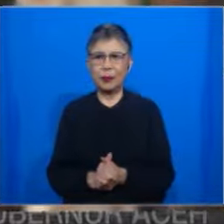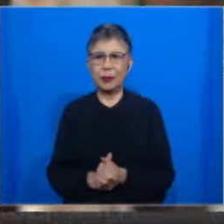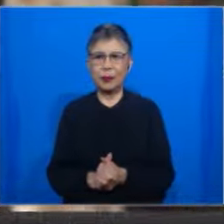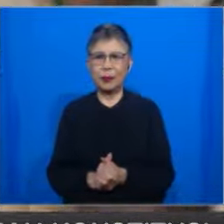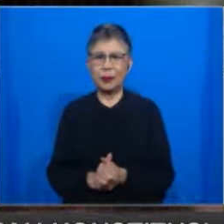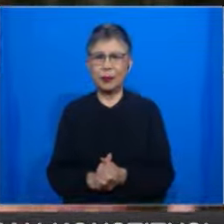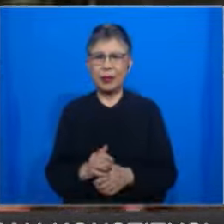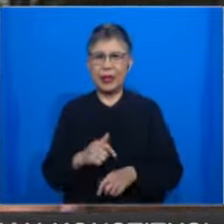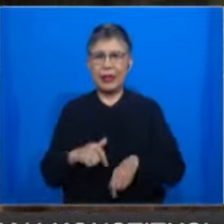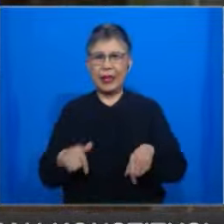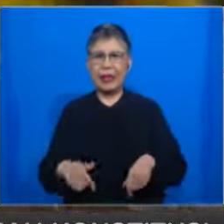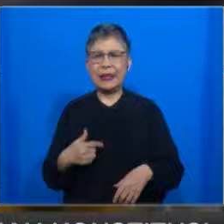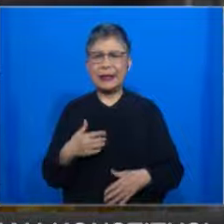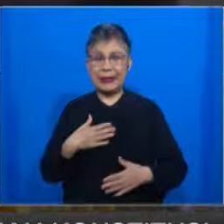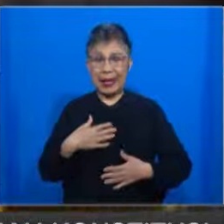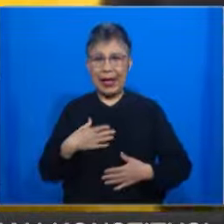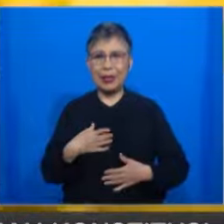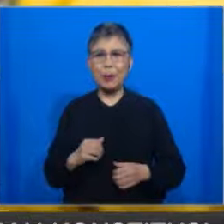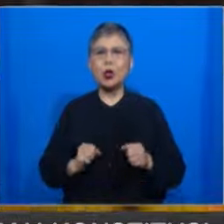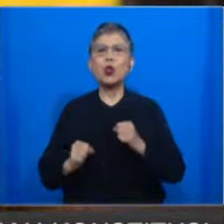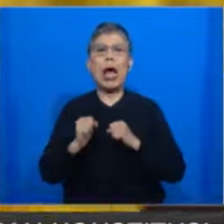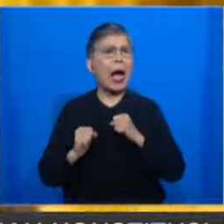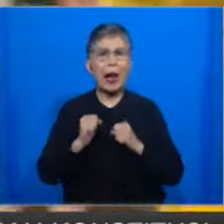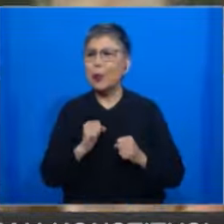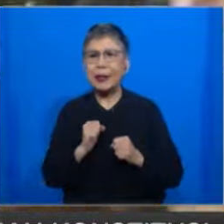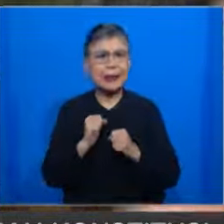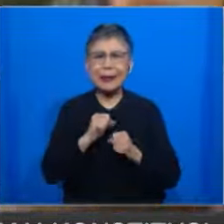Dan sampai saat ini saya juga masih berupaya untuk